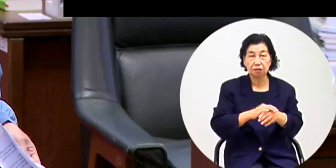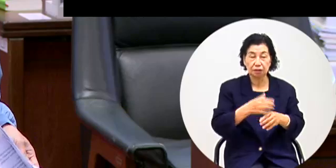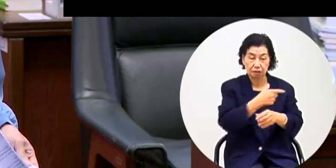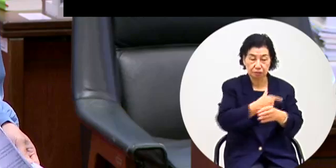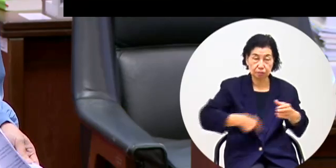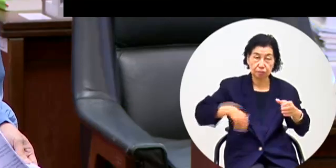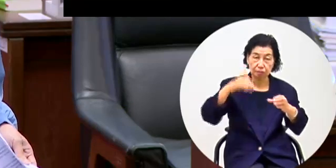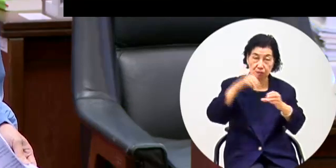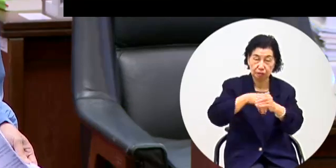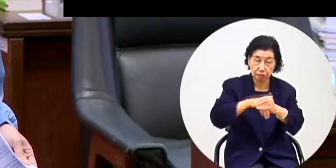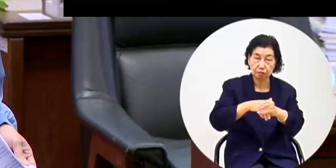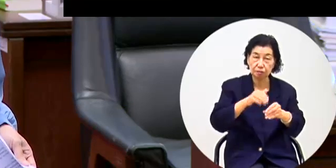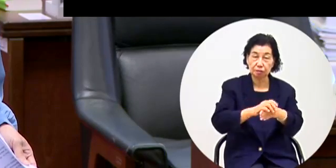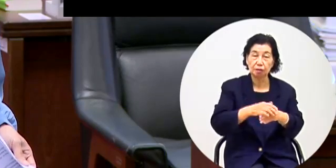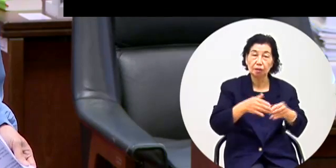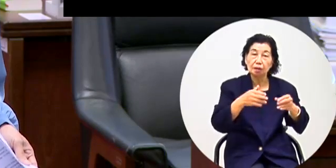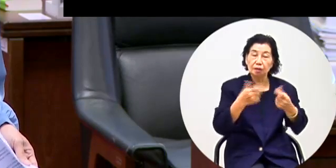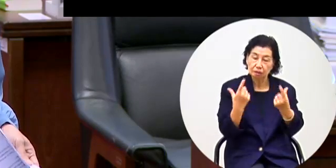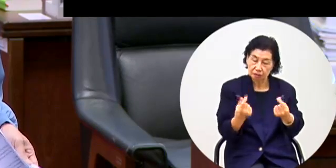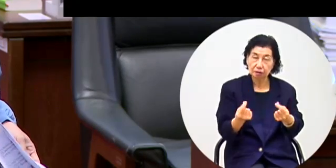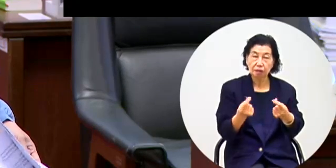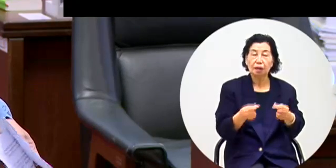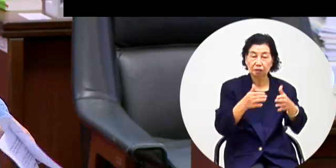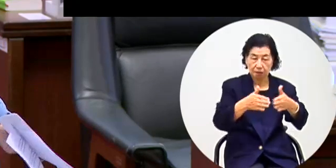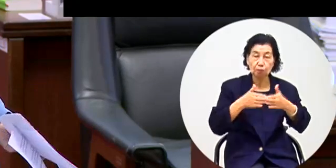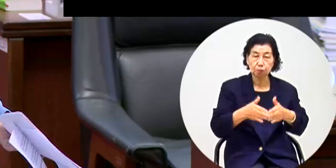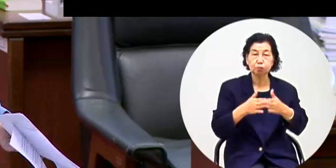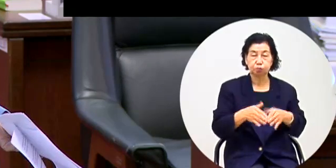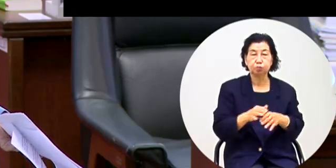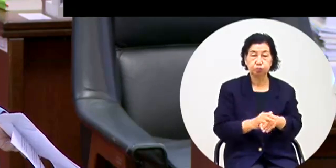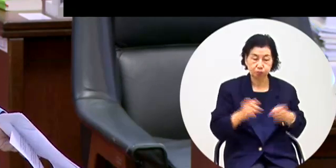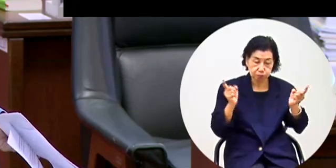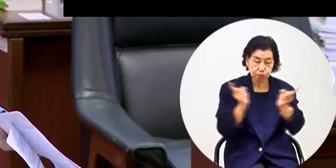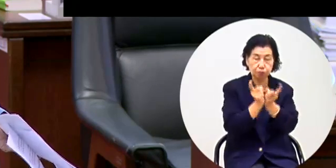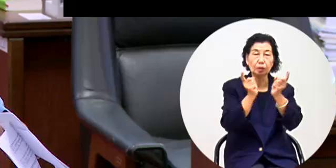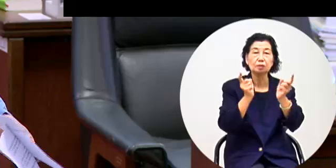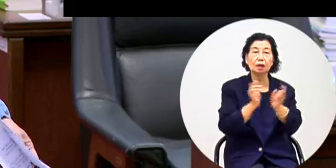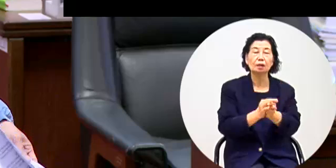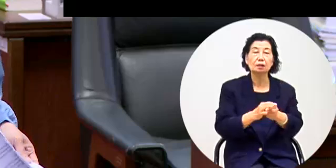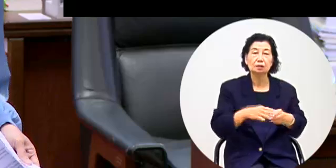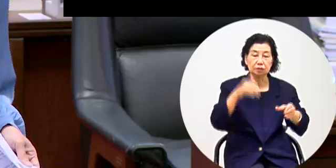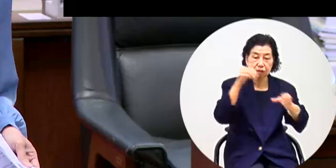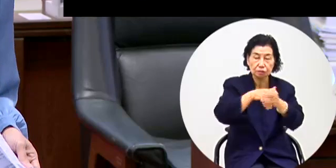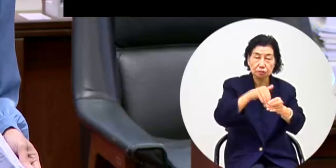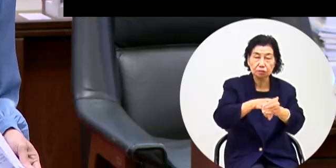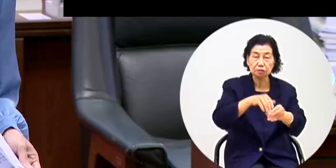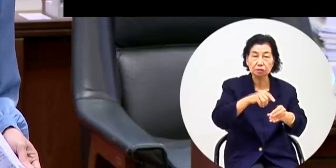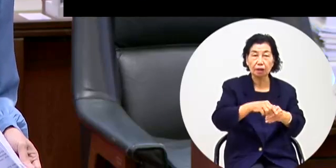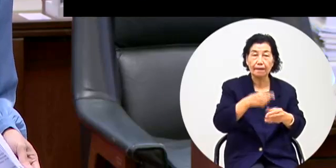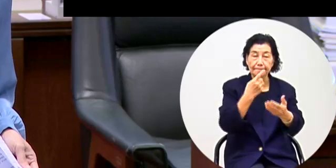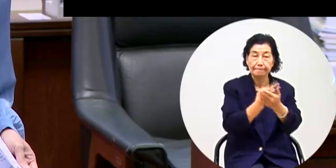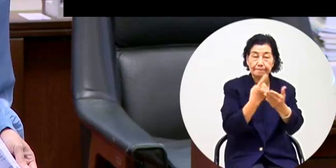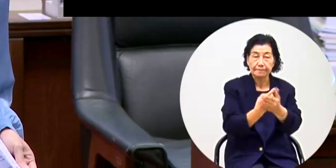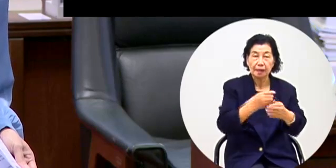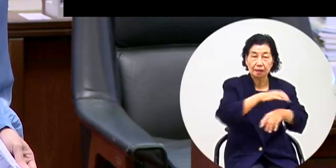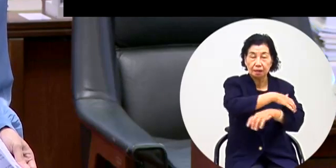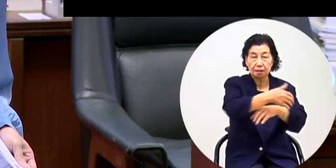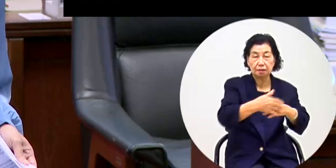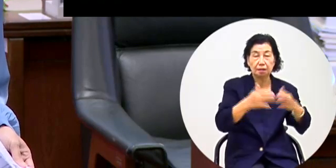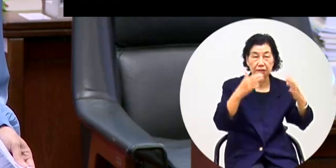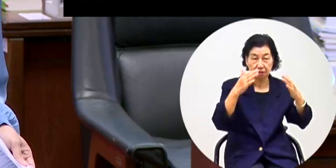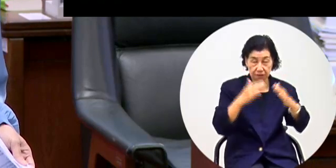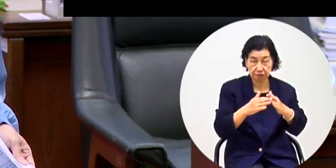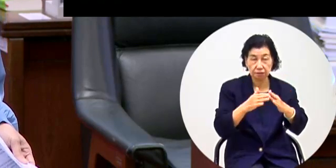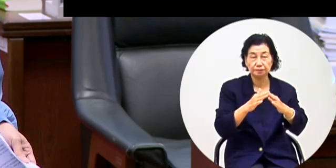是？因为你又要遇到选举的问题，各个县市都不想处理垃圾的问题，不想在各个县市里面引起垃圾大